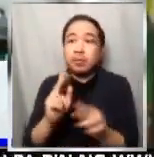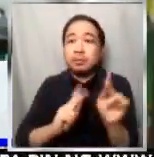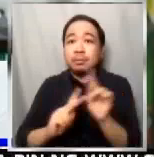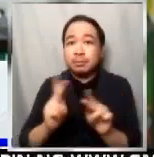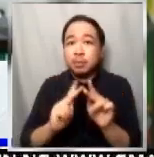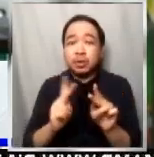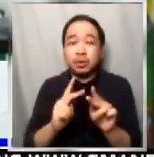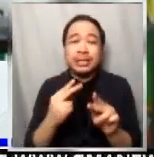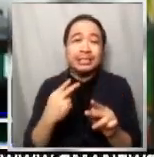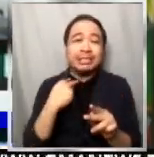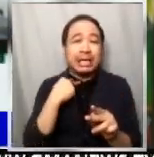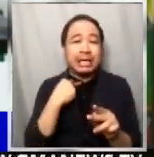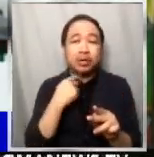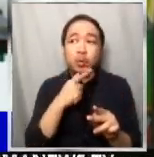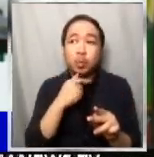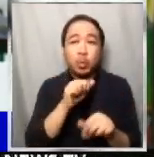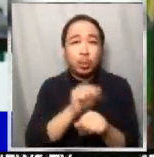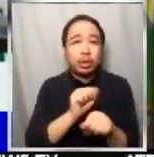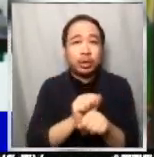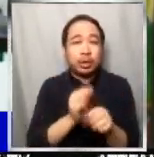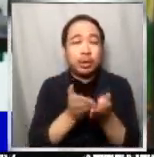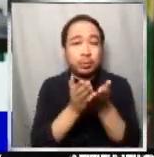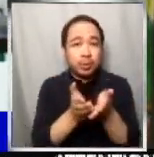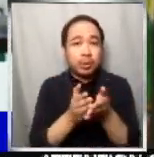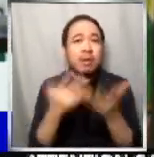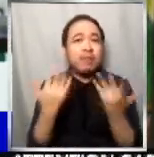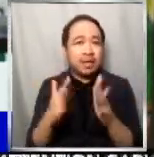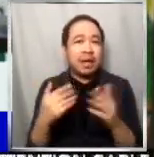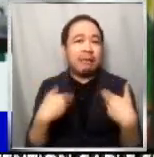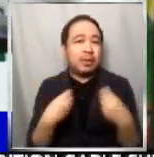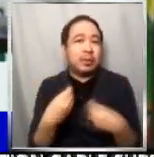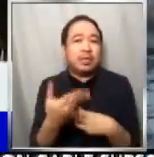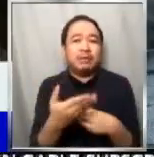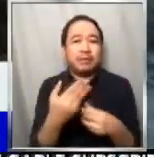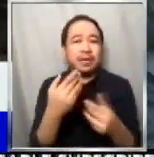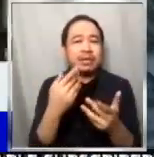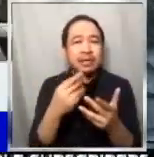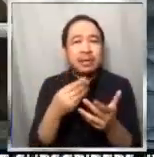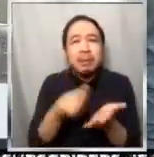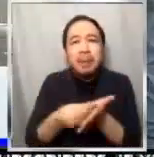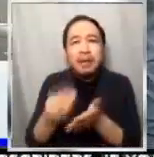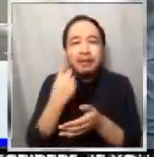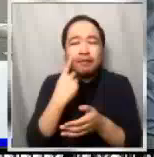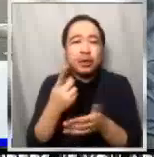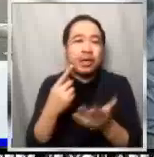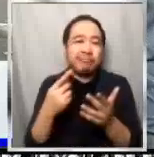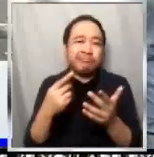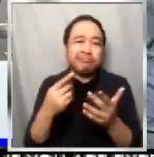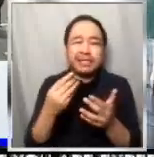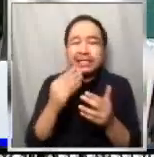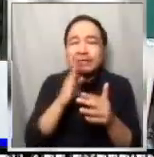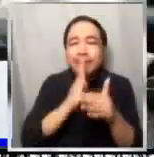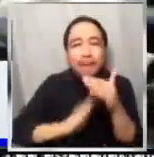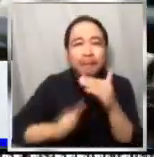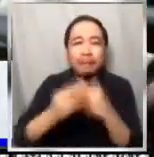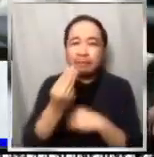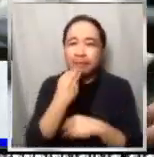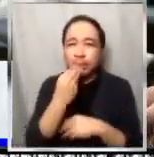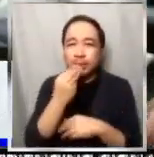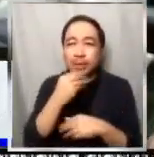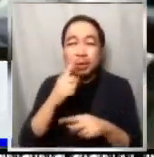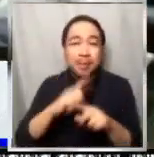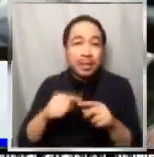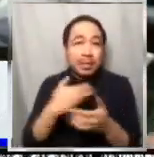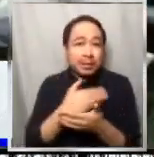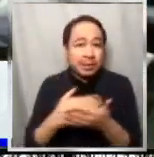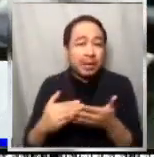Nagbigay po kami ng konting pang-noodles para sa kanya, pero sa dami naman po niyan. Meron pong darating dito ngayong hapon na antigen para po